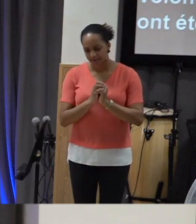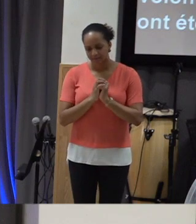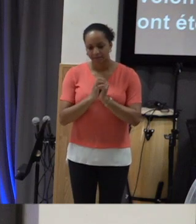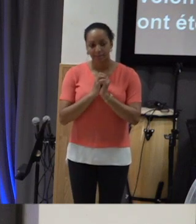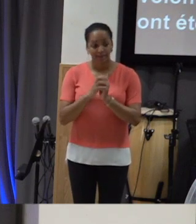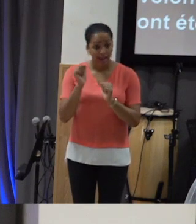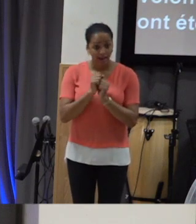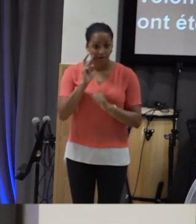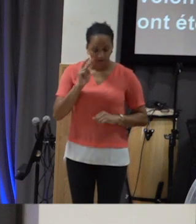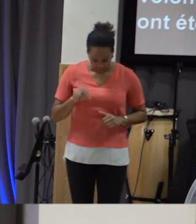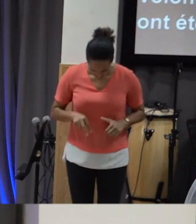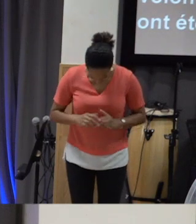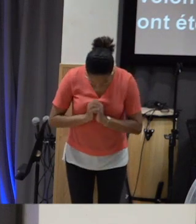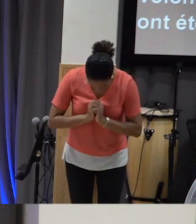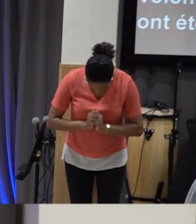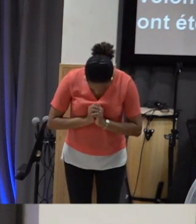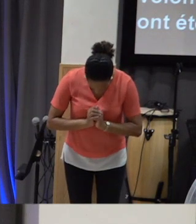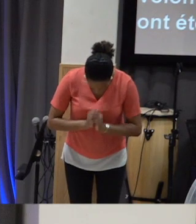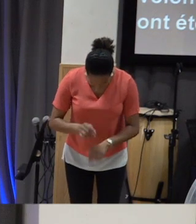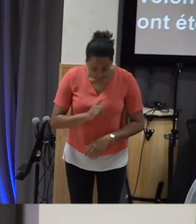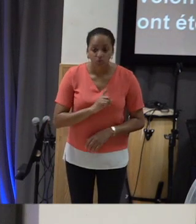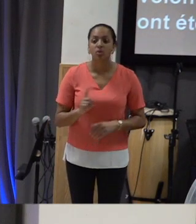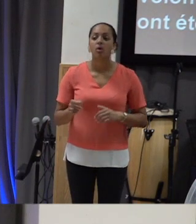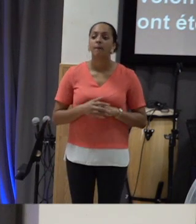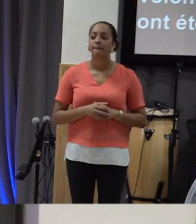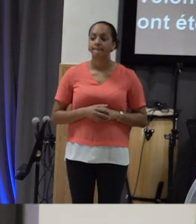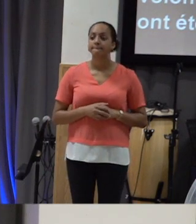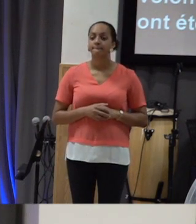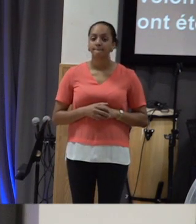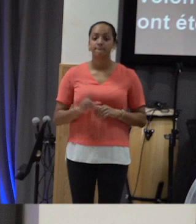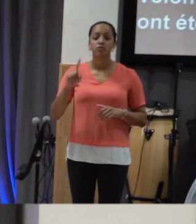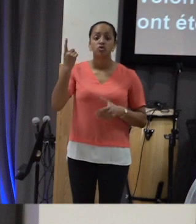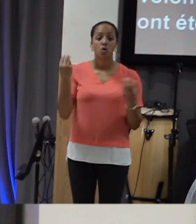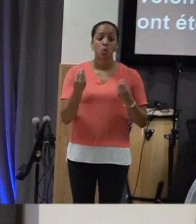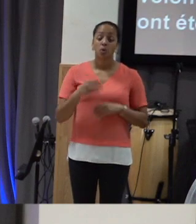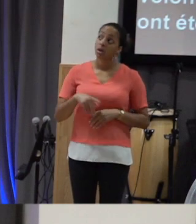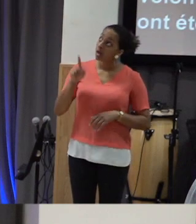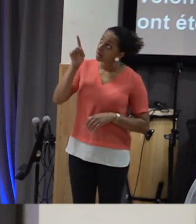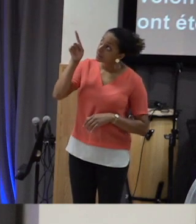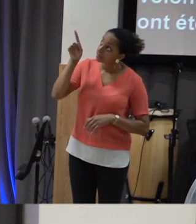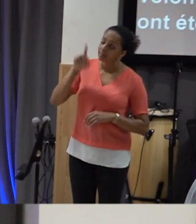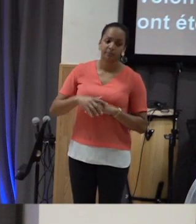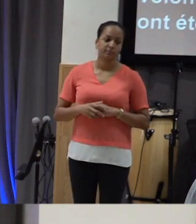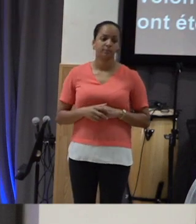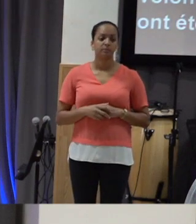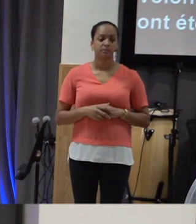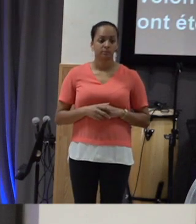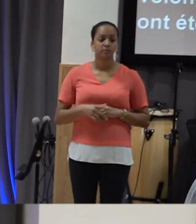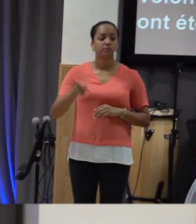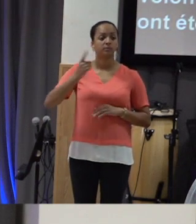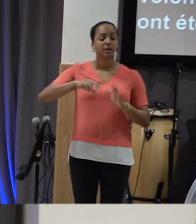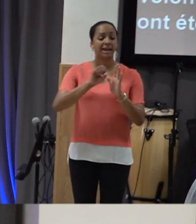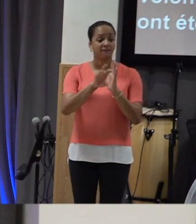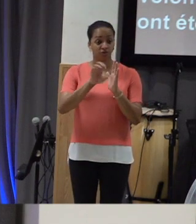pieds. Parce que Dieu est au ciel. Vous pourrez relire les évangiles et à plusieurs reprises, il